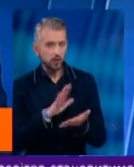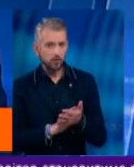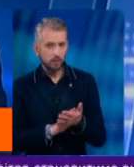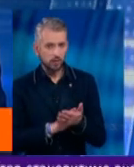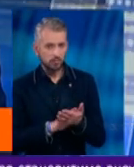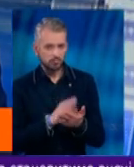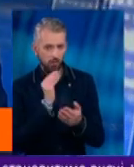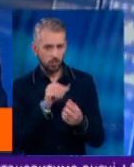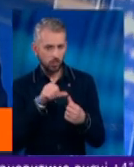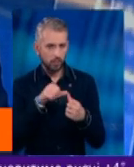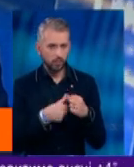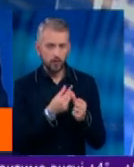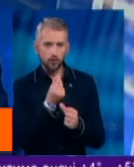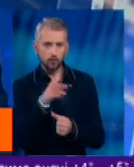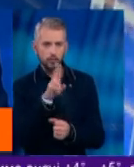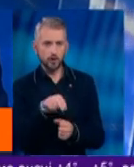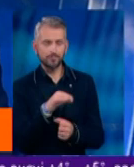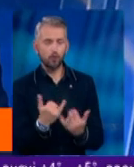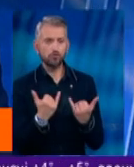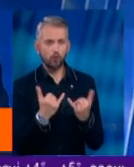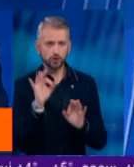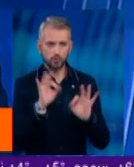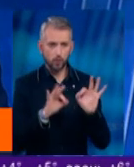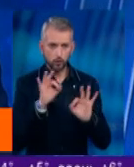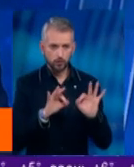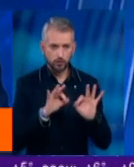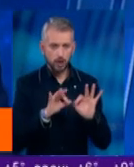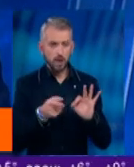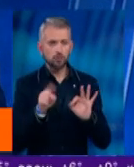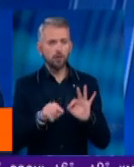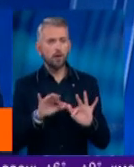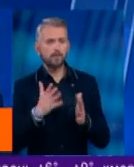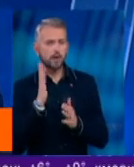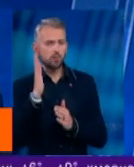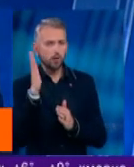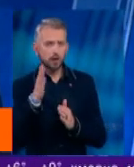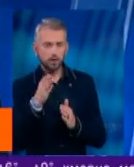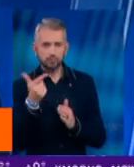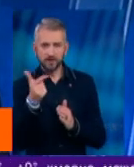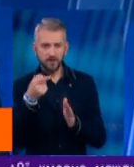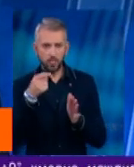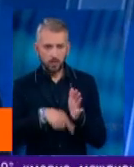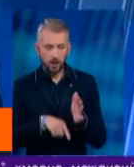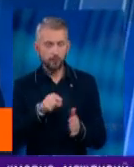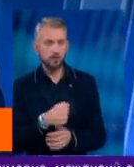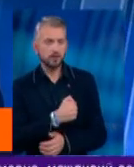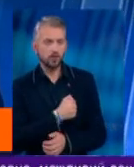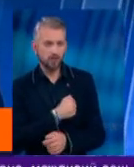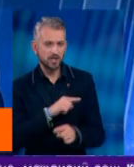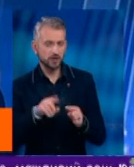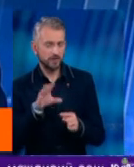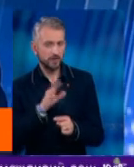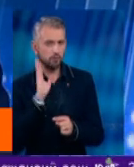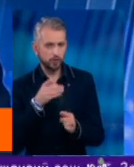суму валютну по сьогоднішньому курсу, і тому в разі подальшої девальвації гривні, а вона, на жаль, швидше за все